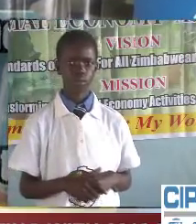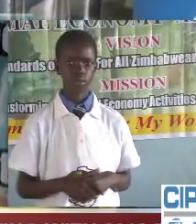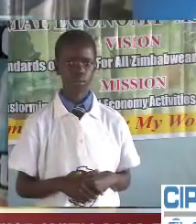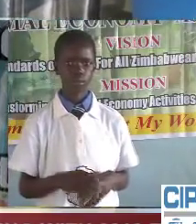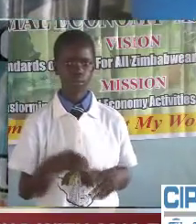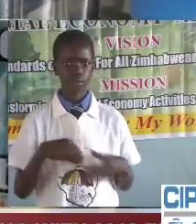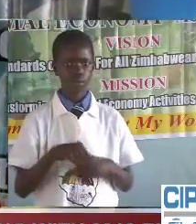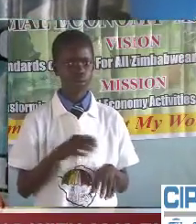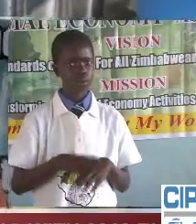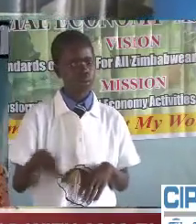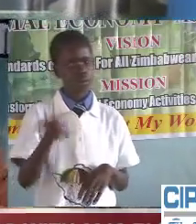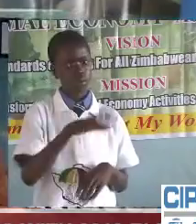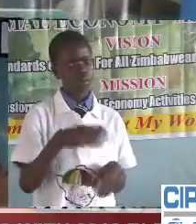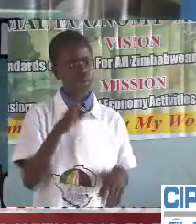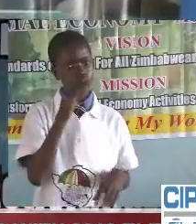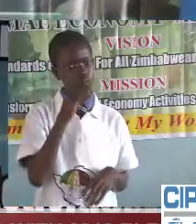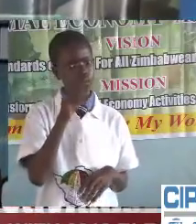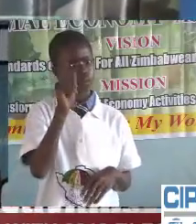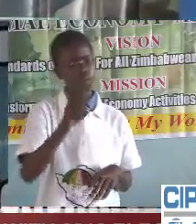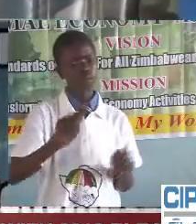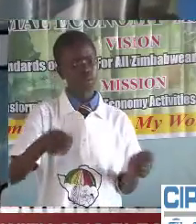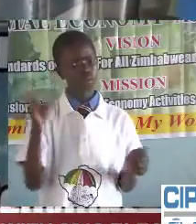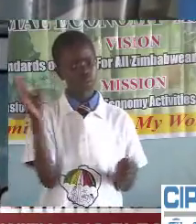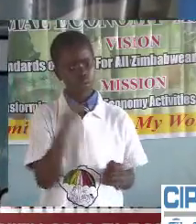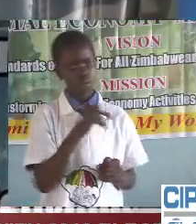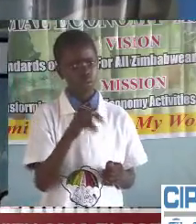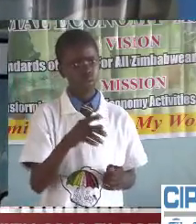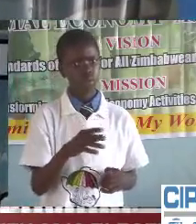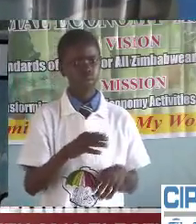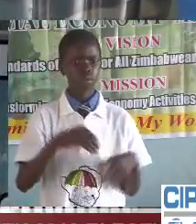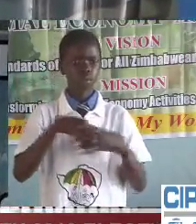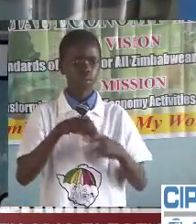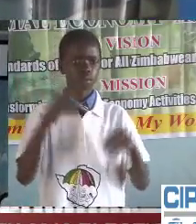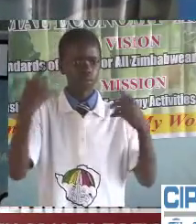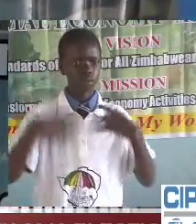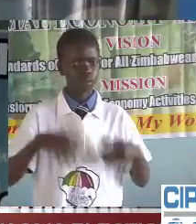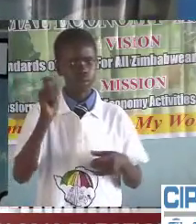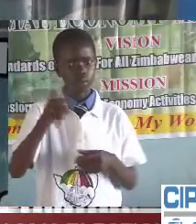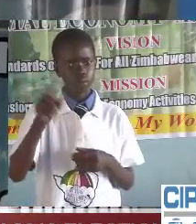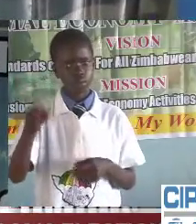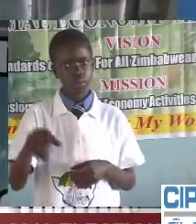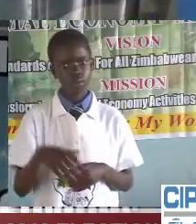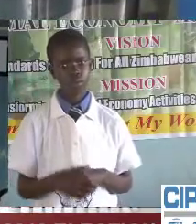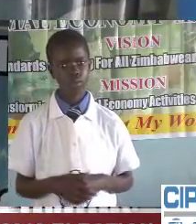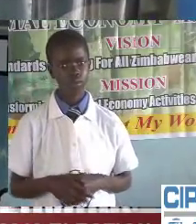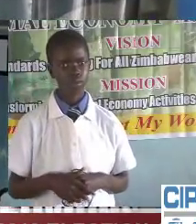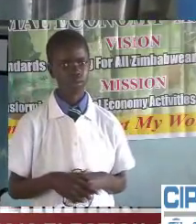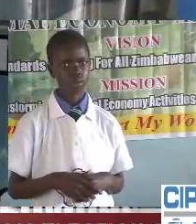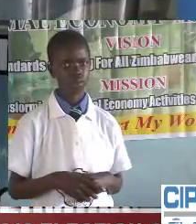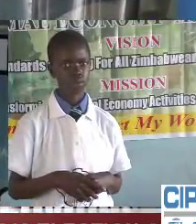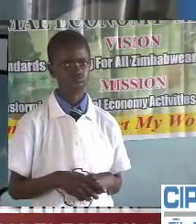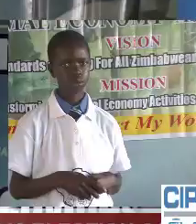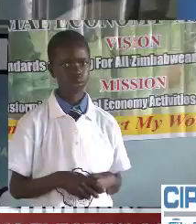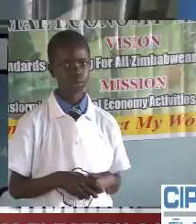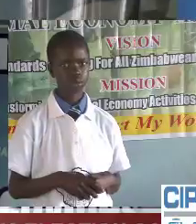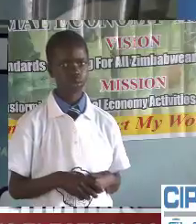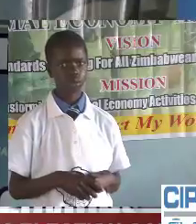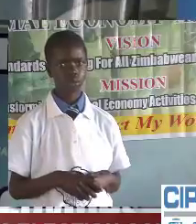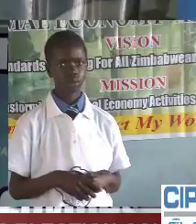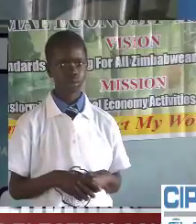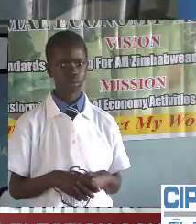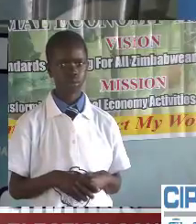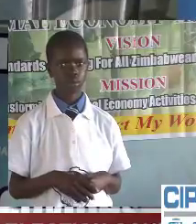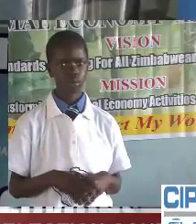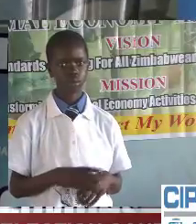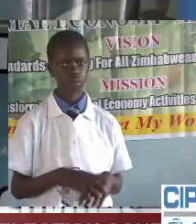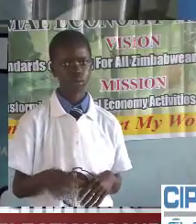vakwanise kukupindurai. Ndichingopeta zvangu pamacounselors atinawo pano. Okay, pane mibvunzo. All right. Yeah, that name